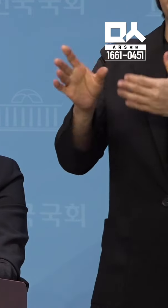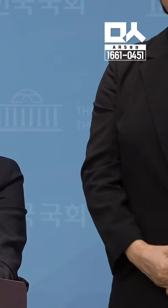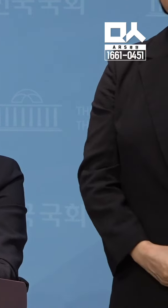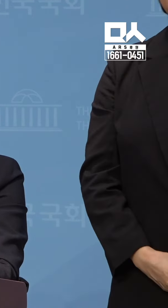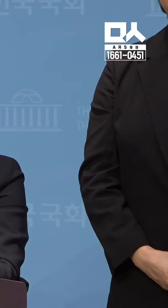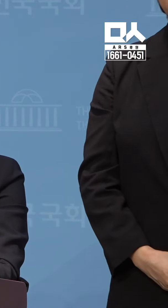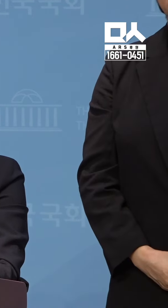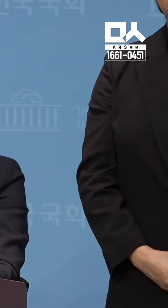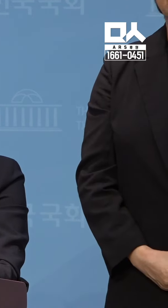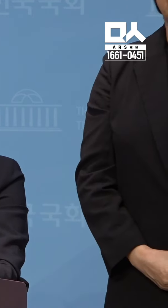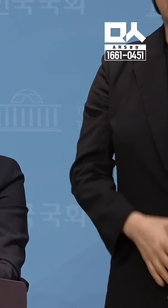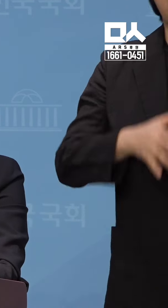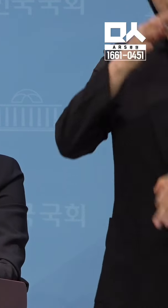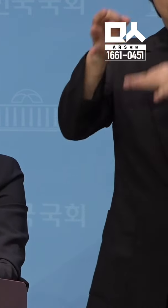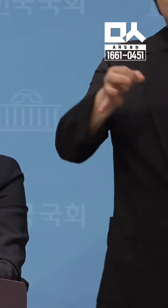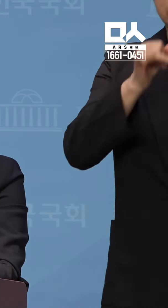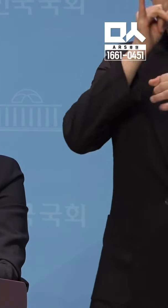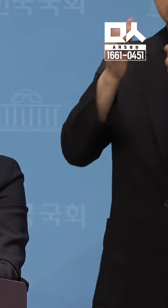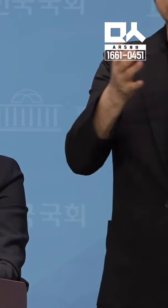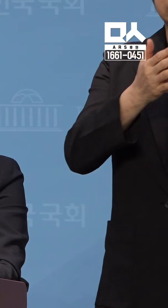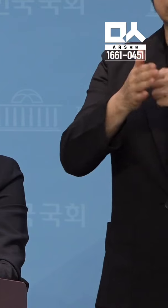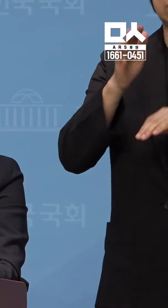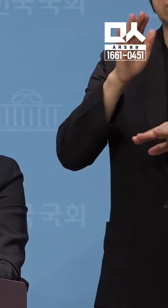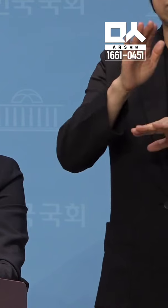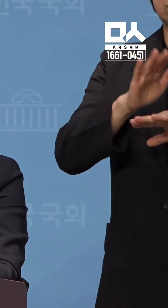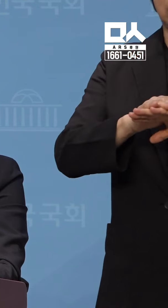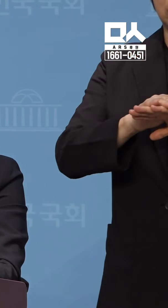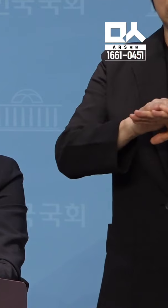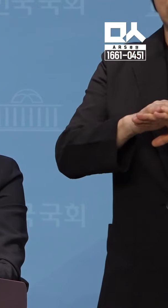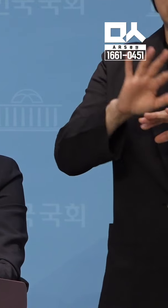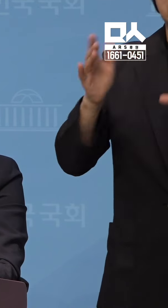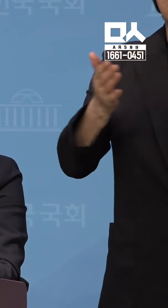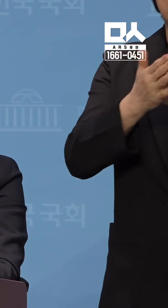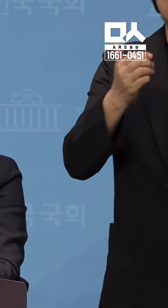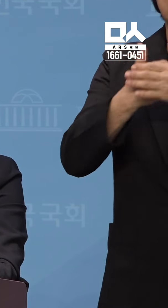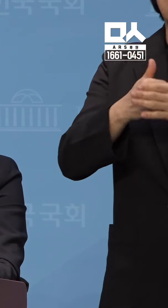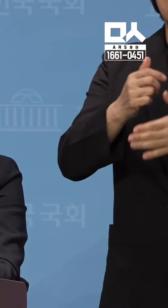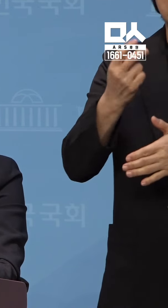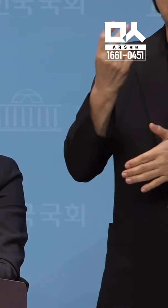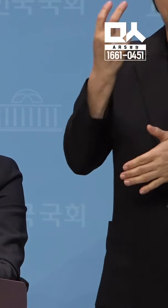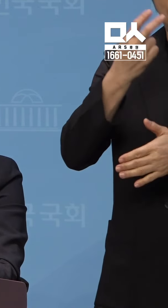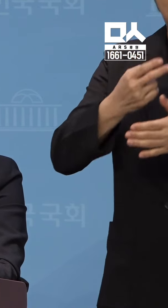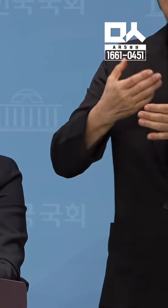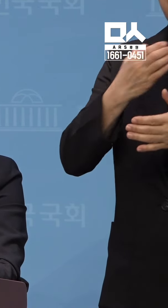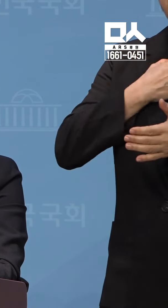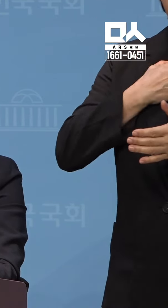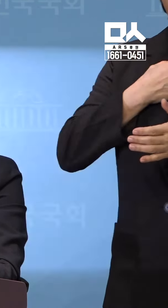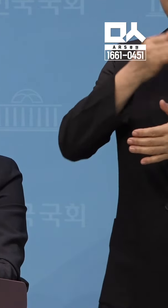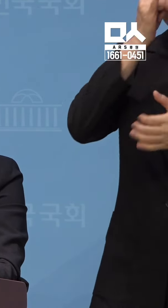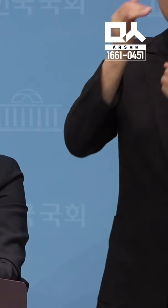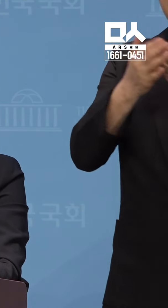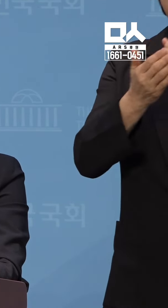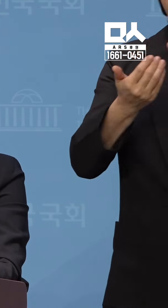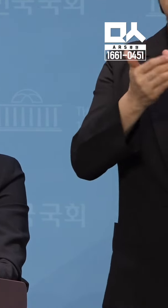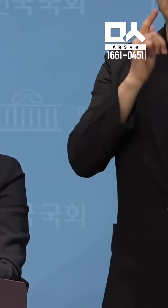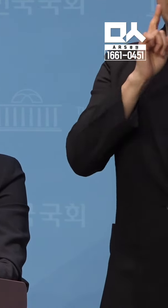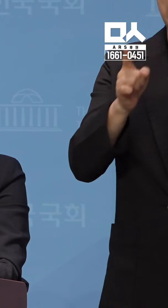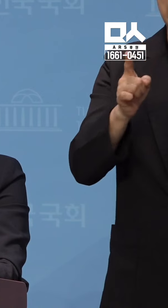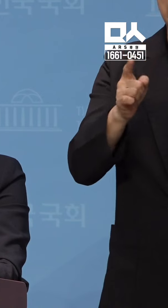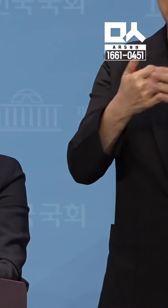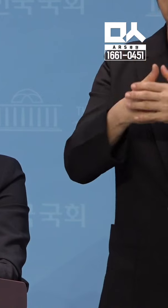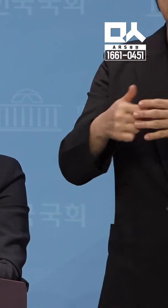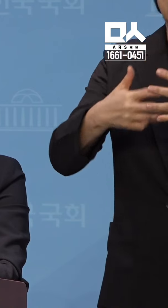있습니다. 고성을 지르고 손을 놓지 않았다며 경호상 위의 행위였다고 강변하지만